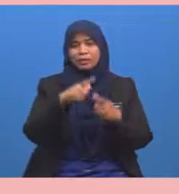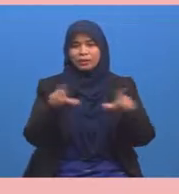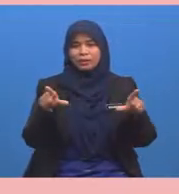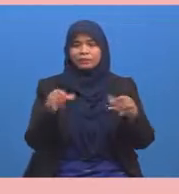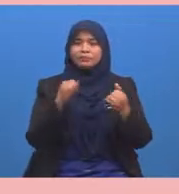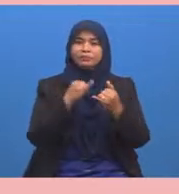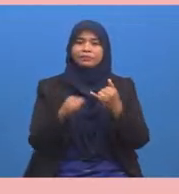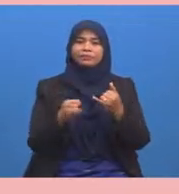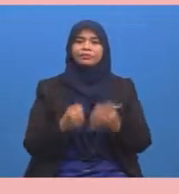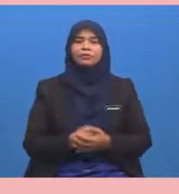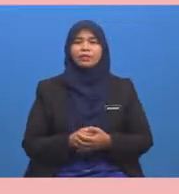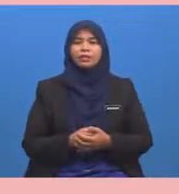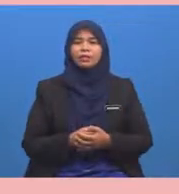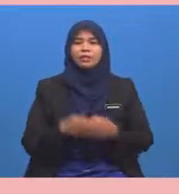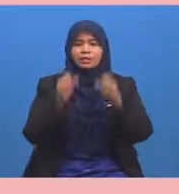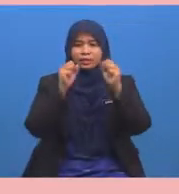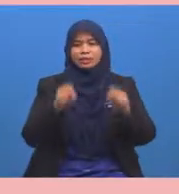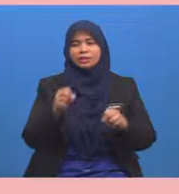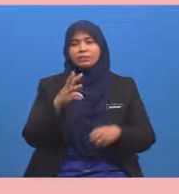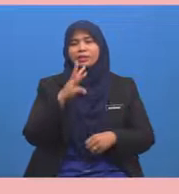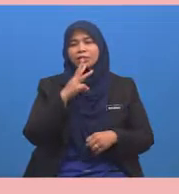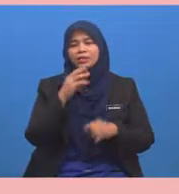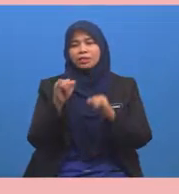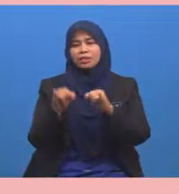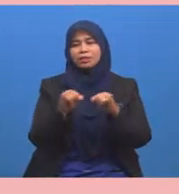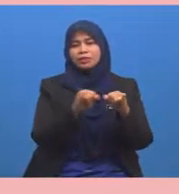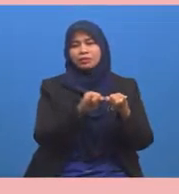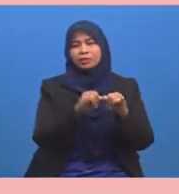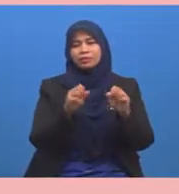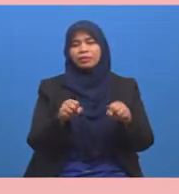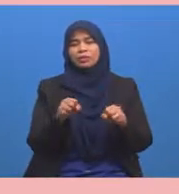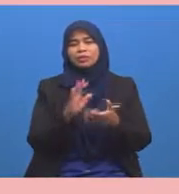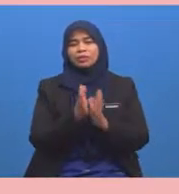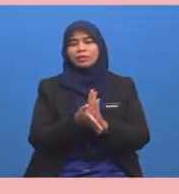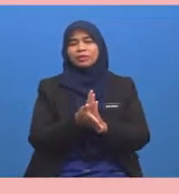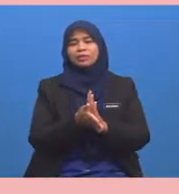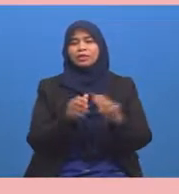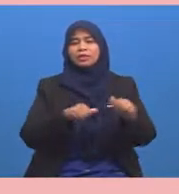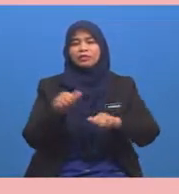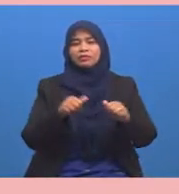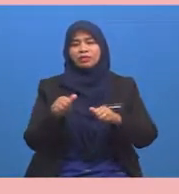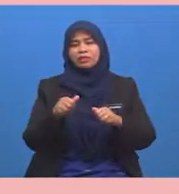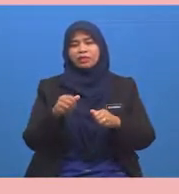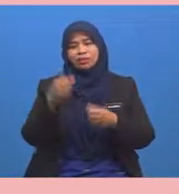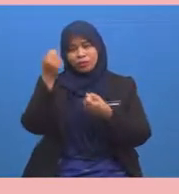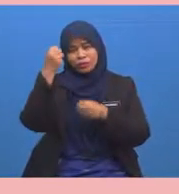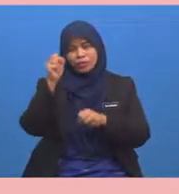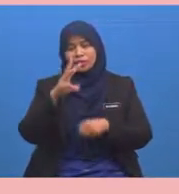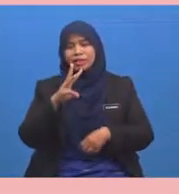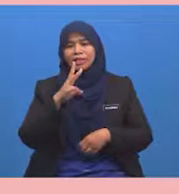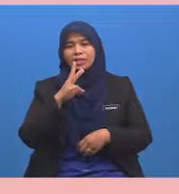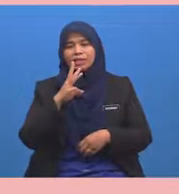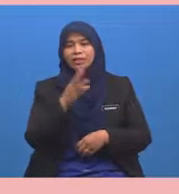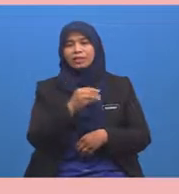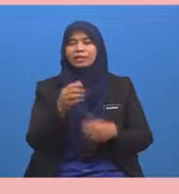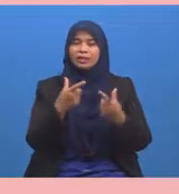terakhir, sistem hidrologi juga dijadikan sebagai tempat aktiviti riadah, aktiviti sukan air